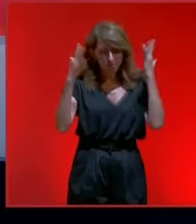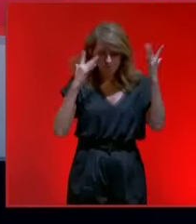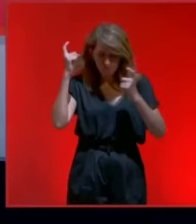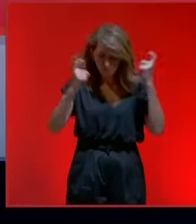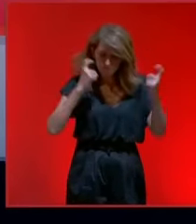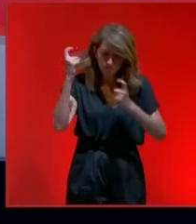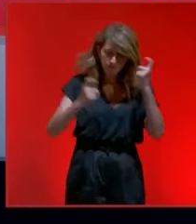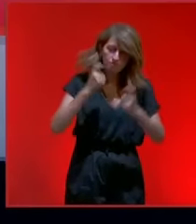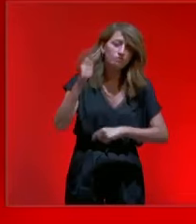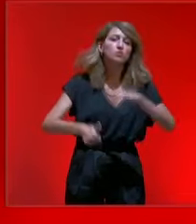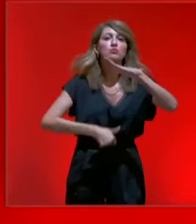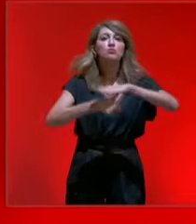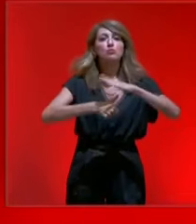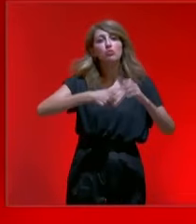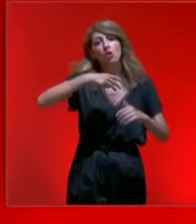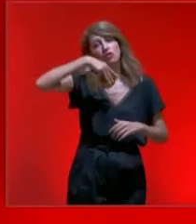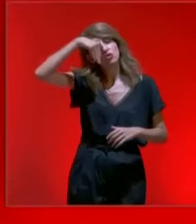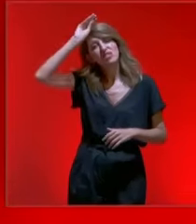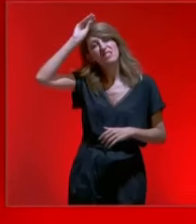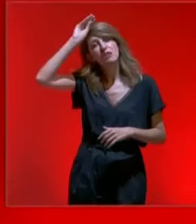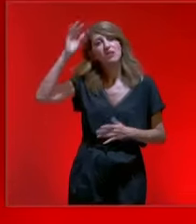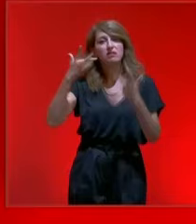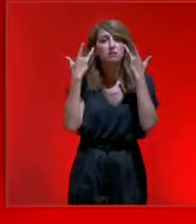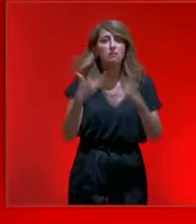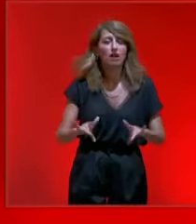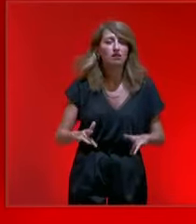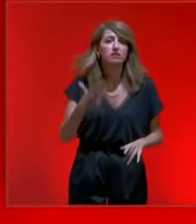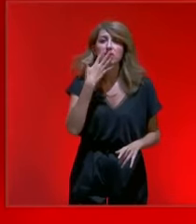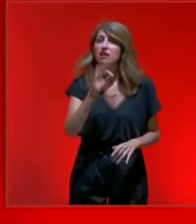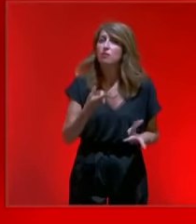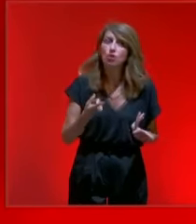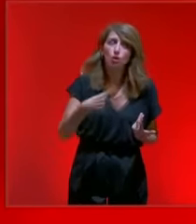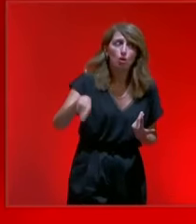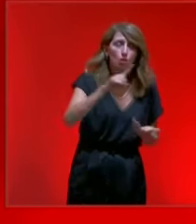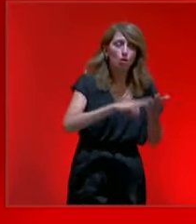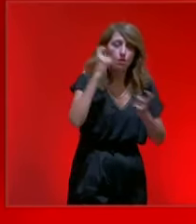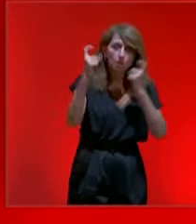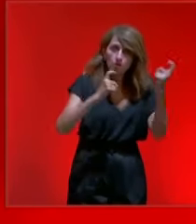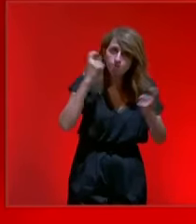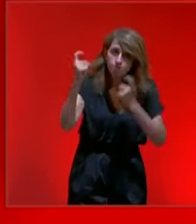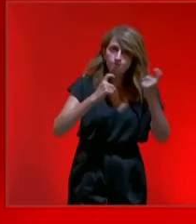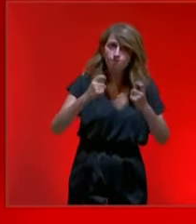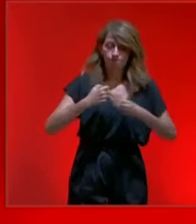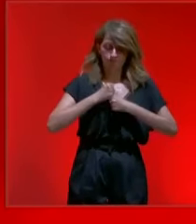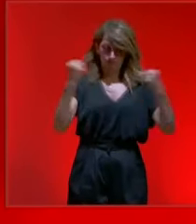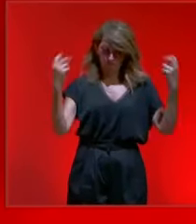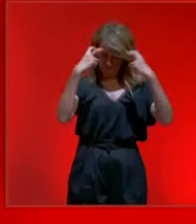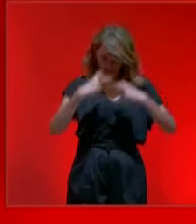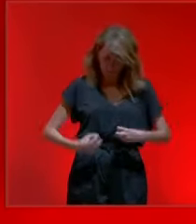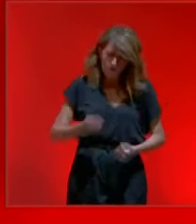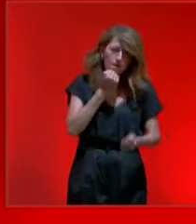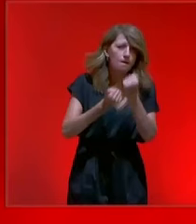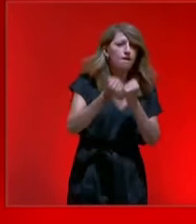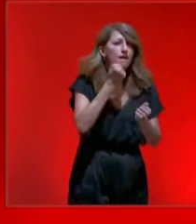του κόμματος. Καλούμαστε μέσα από τις συλλογικές μας διαδικασίες να εντοπίσουμε τα λάθη μας, να προχωρήσουμε